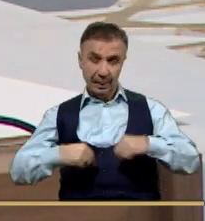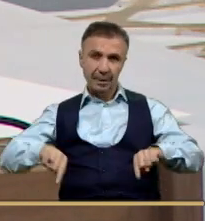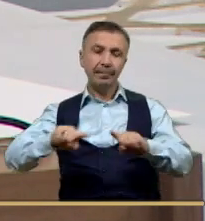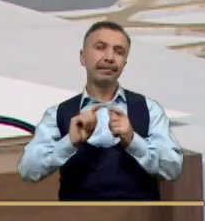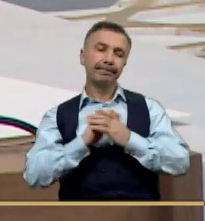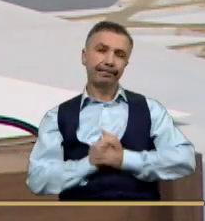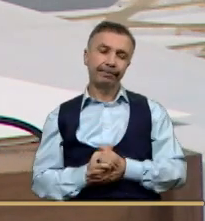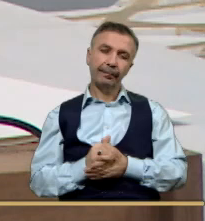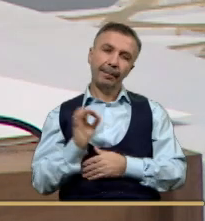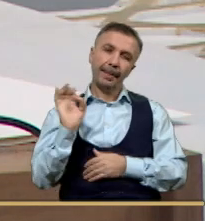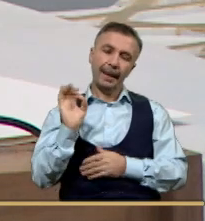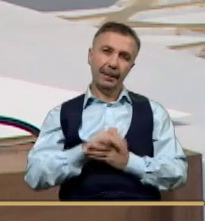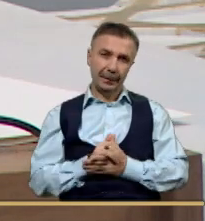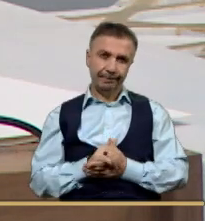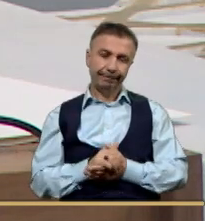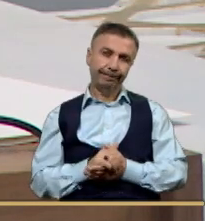Evet.